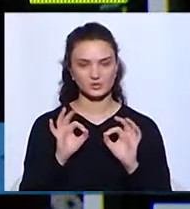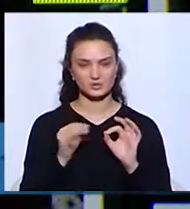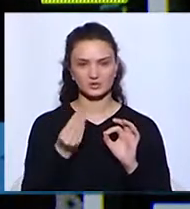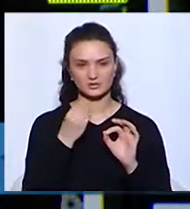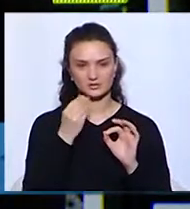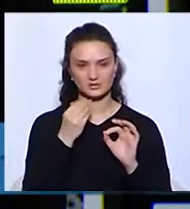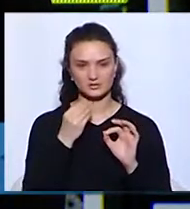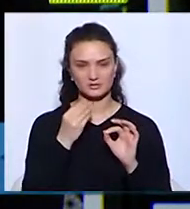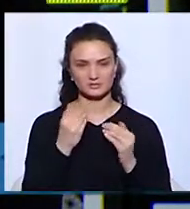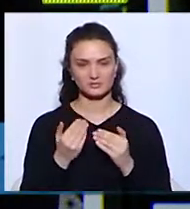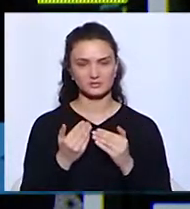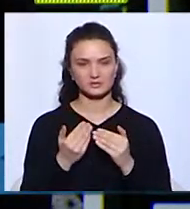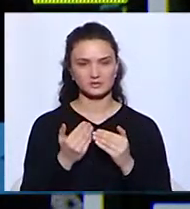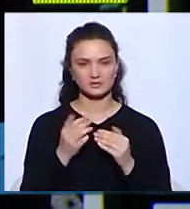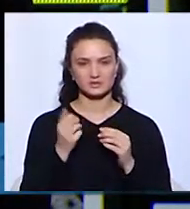და ჯერადობა,